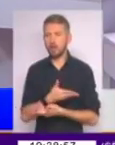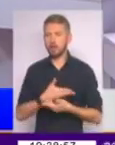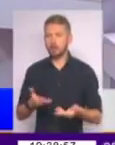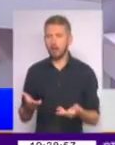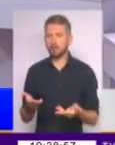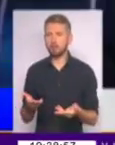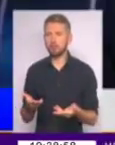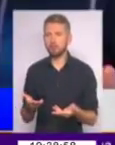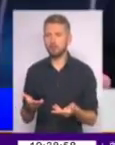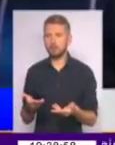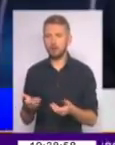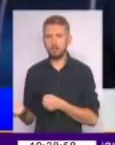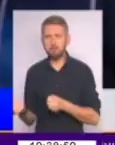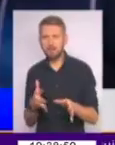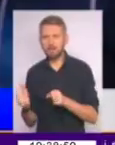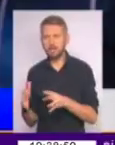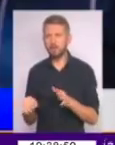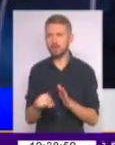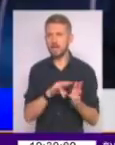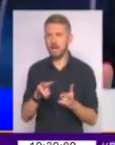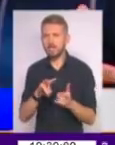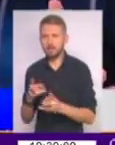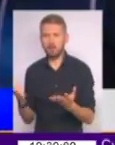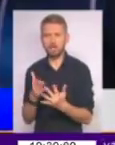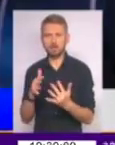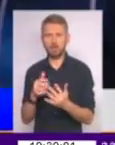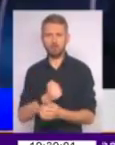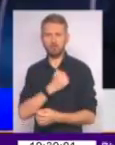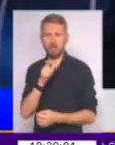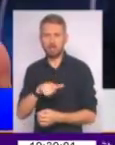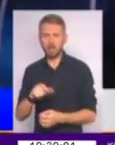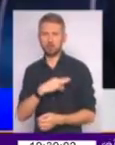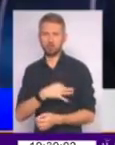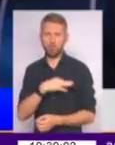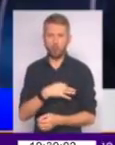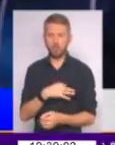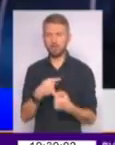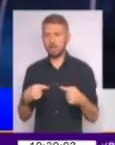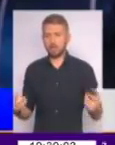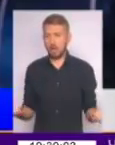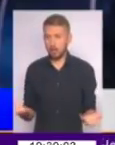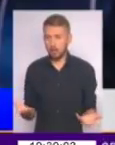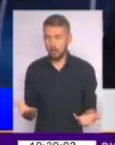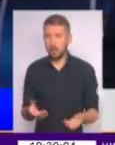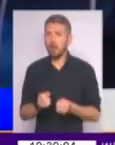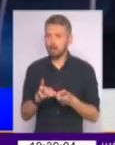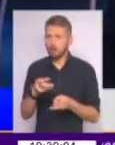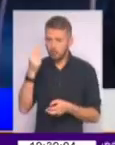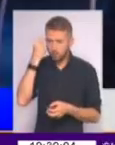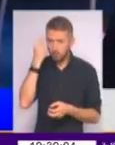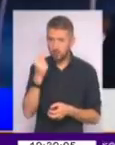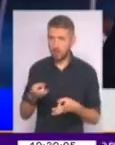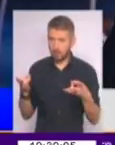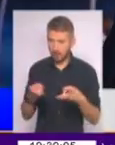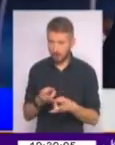покидывает террористов, каких-то военных шпионов или и так далее и тому подобное. Как вы думаете,